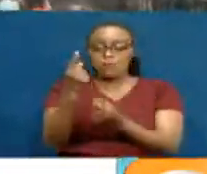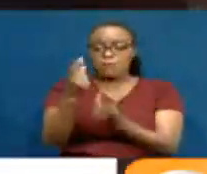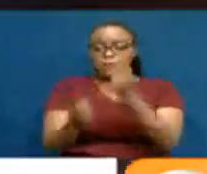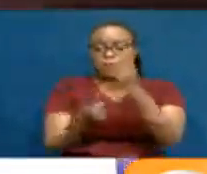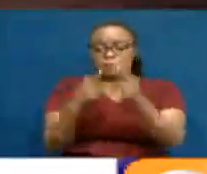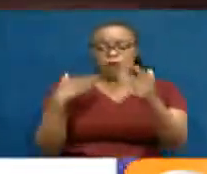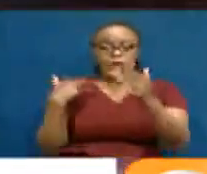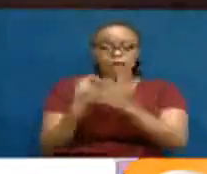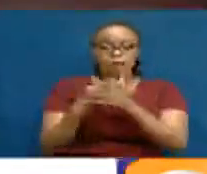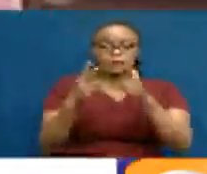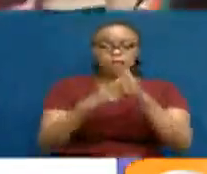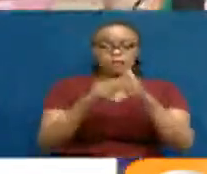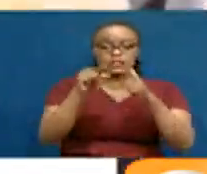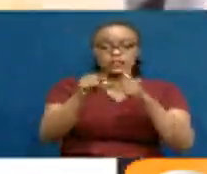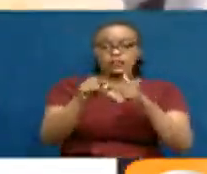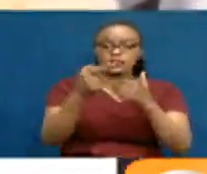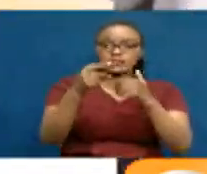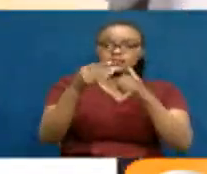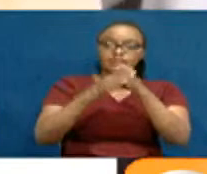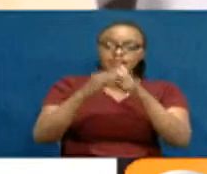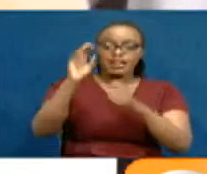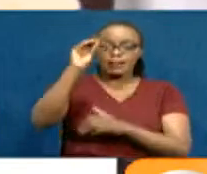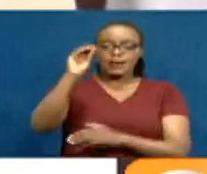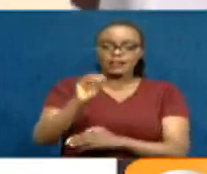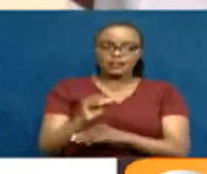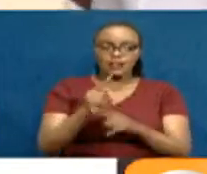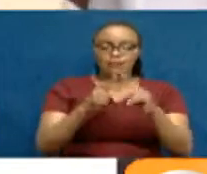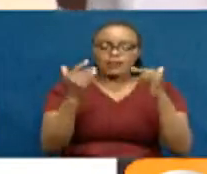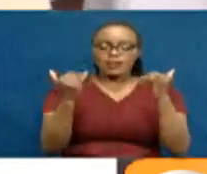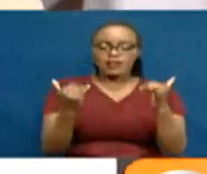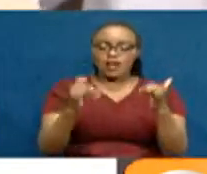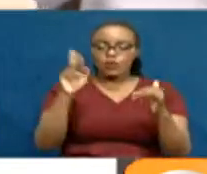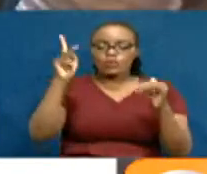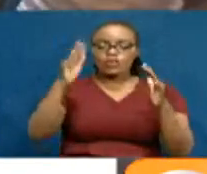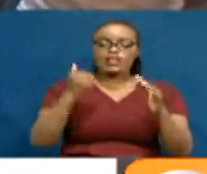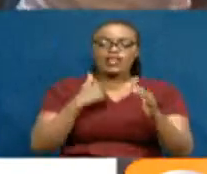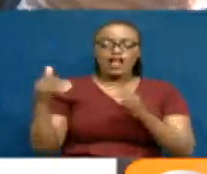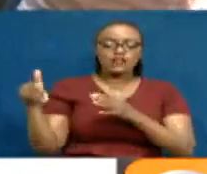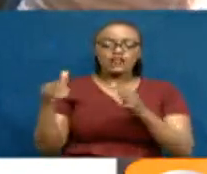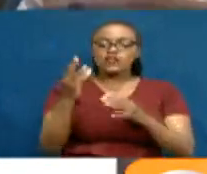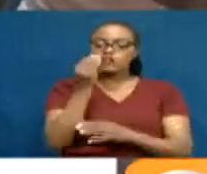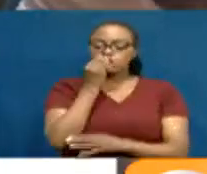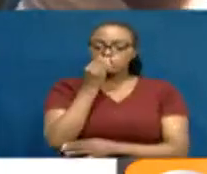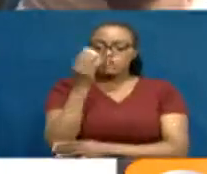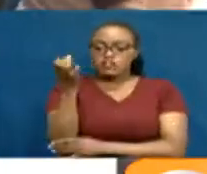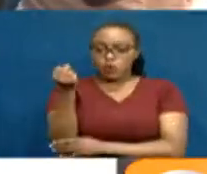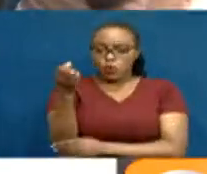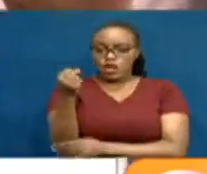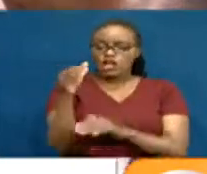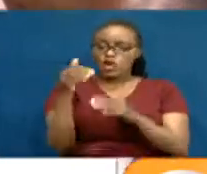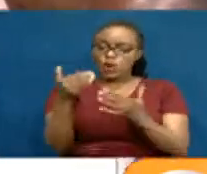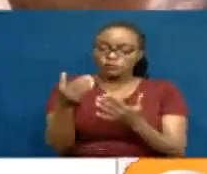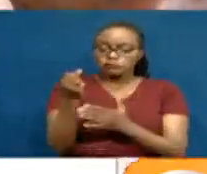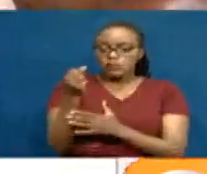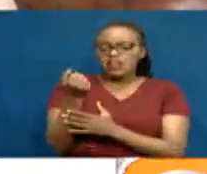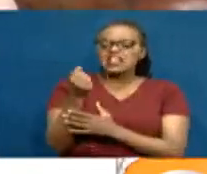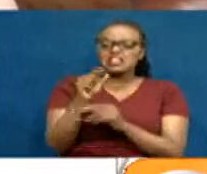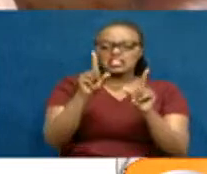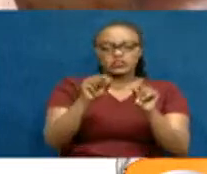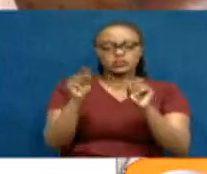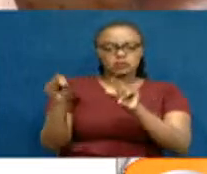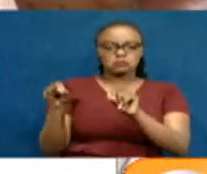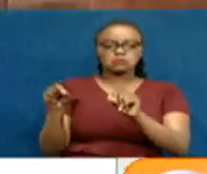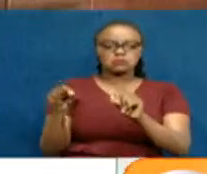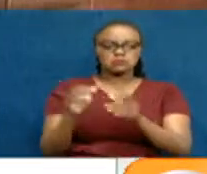kufikia 7.9%. Kwa sasa, Wakenya wana fursa ya kula ugali au sima ya bei nafuu.